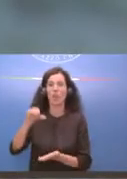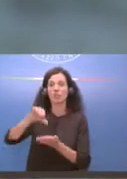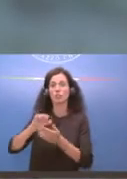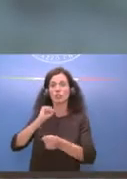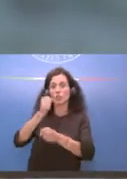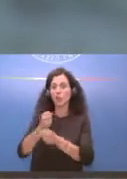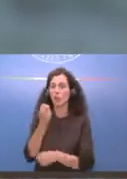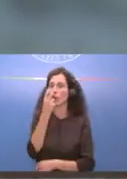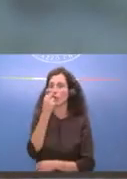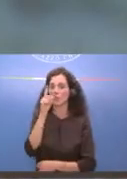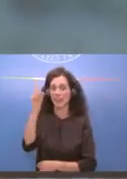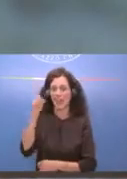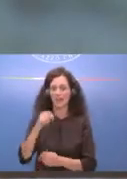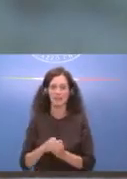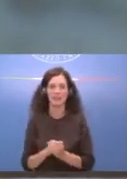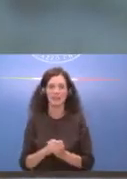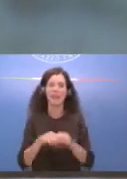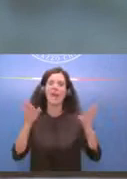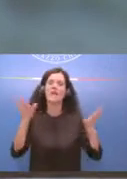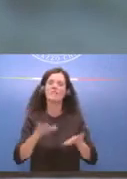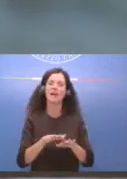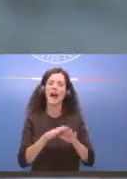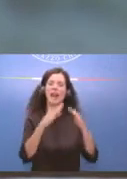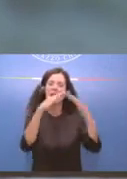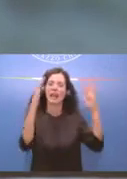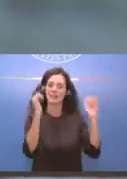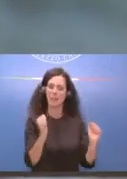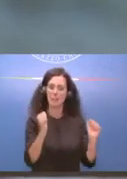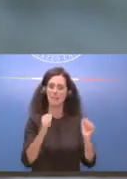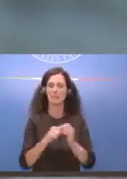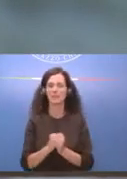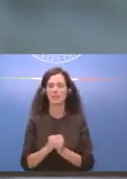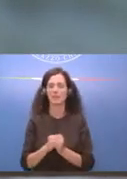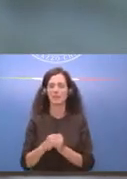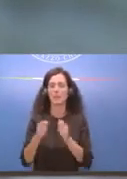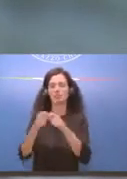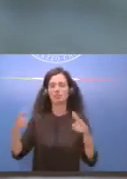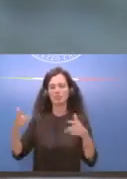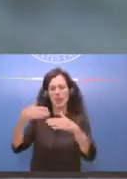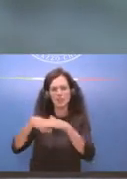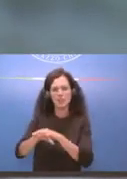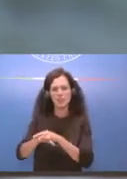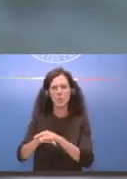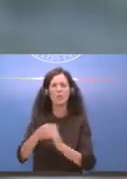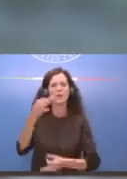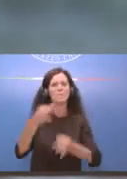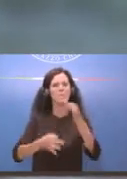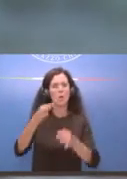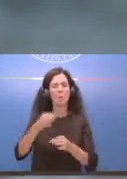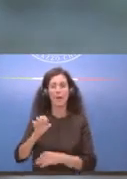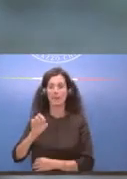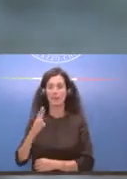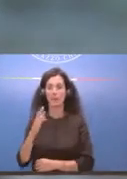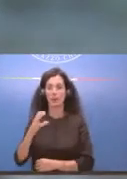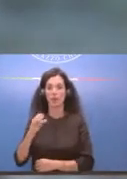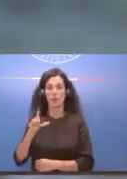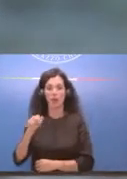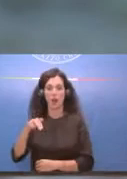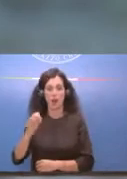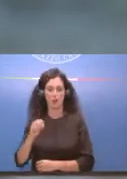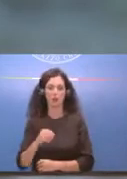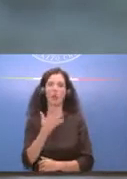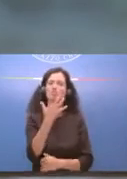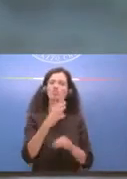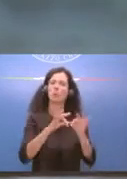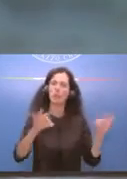la valle dei templi le città sepolte di pompei ed ercolano le cinque terre